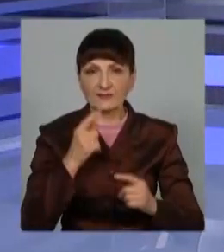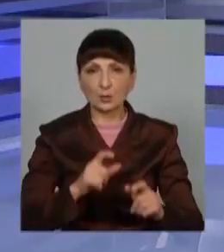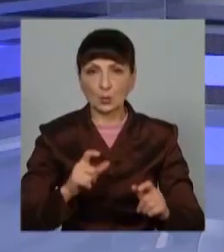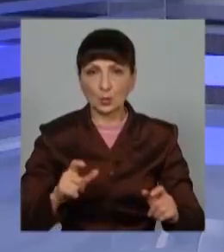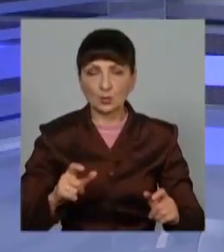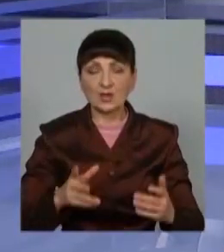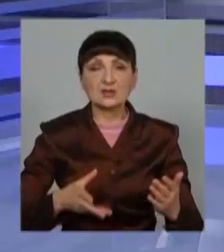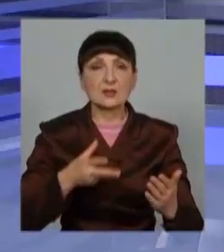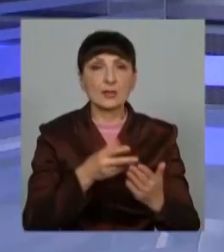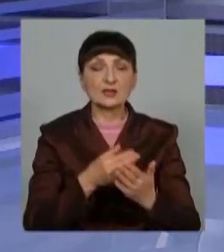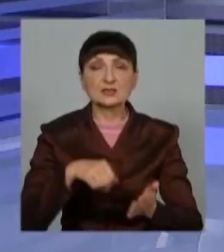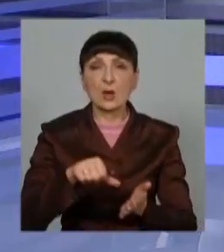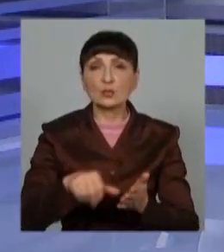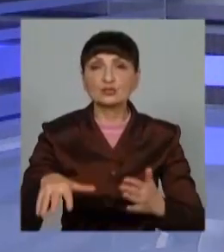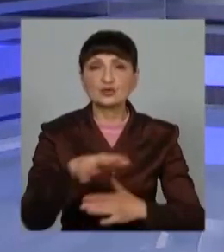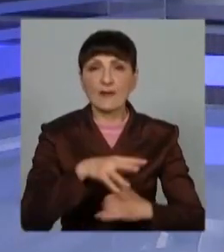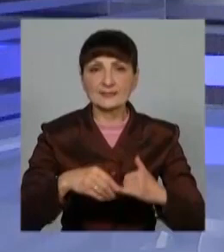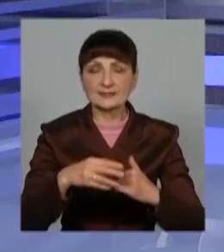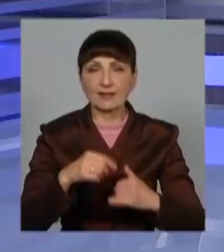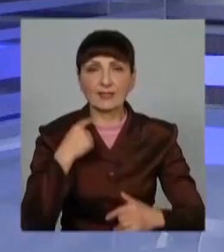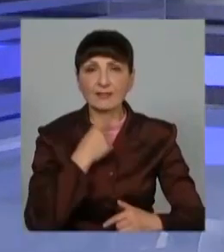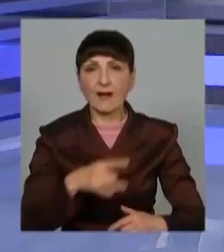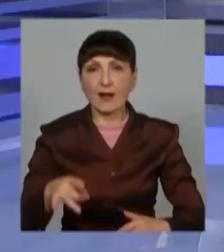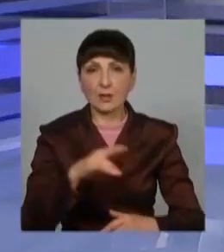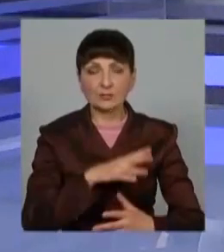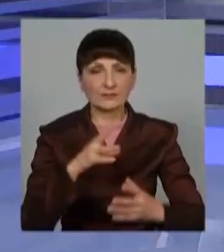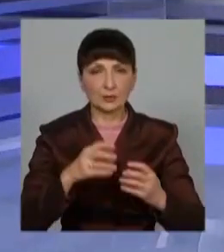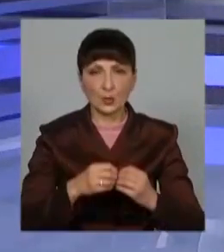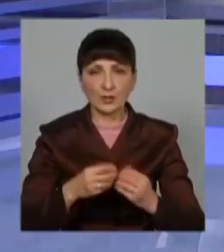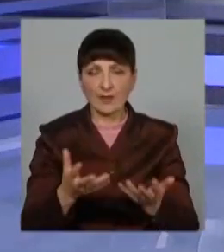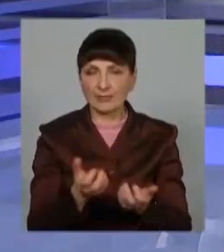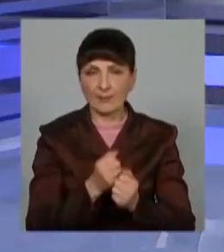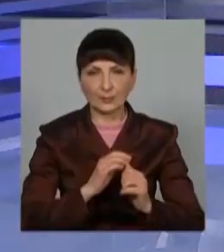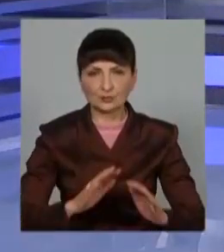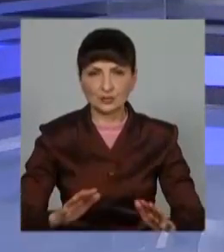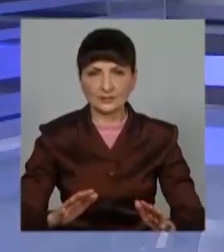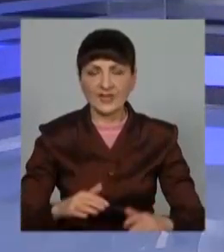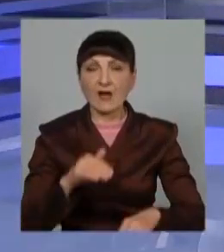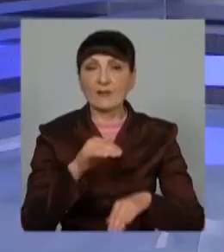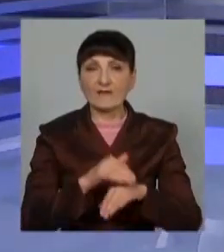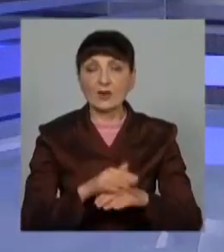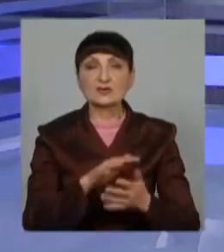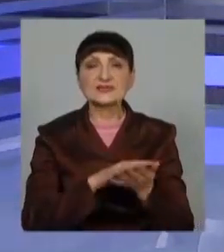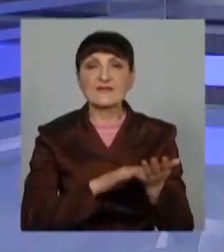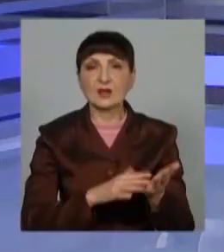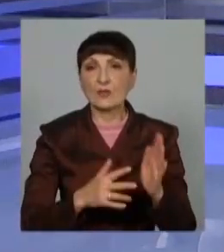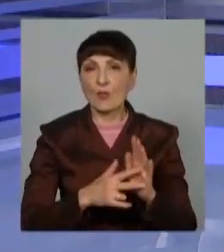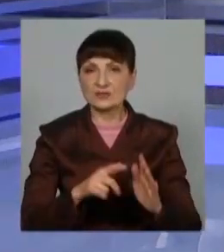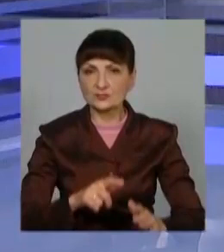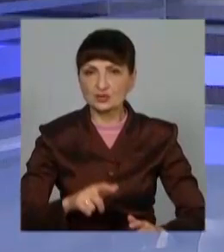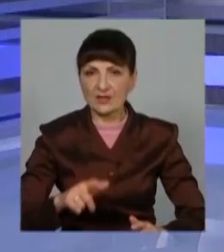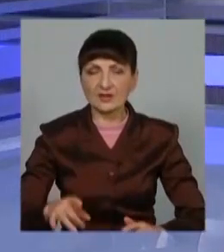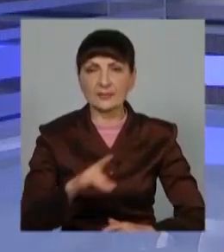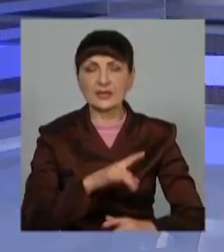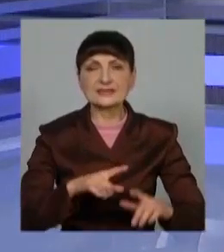заплатили за участки в талгарском районе который в итоге так и не получили по факту заявления 8 человек в